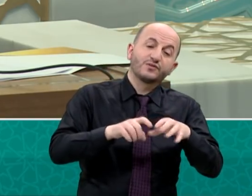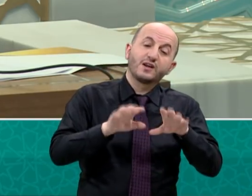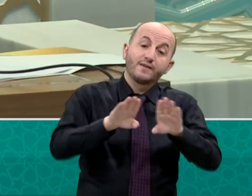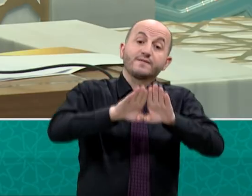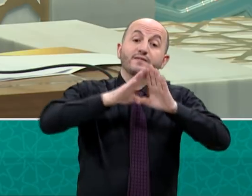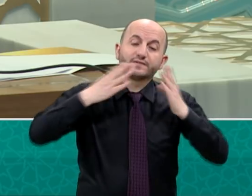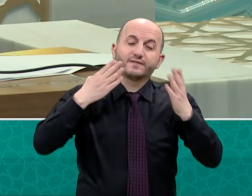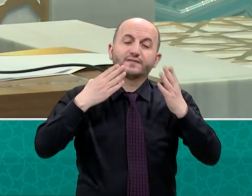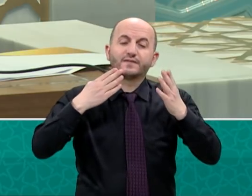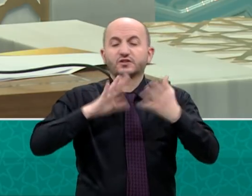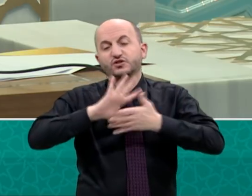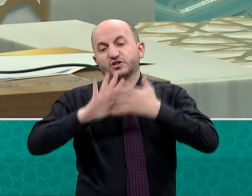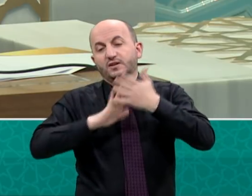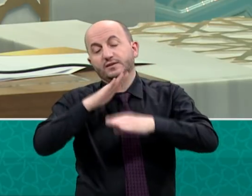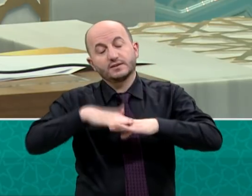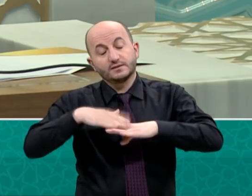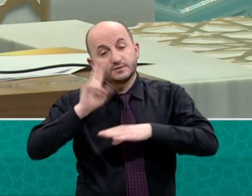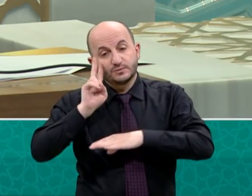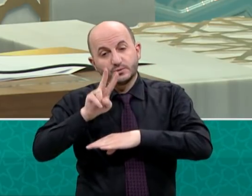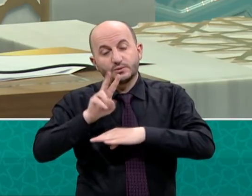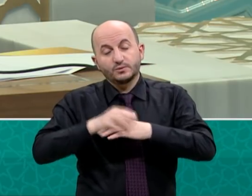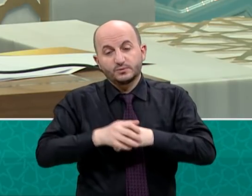işaret ettiğini görüyoruz.